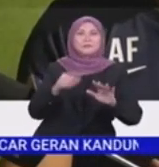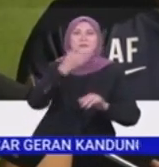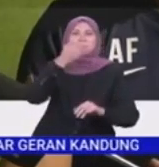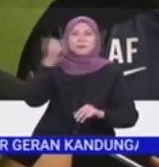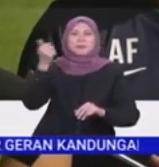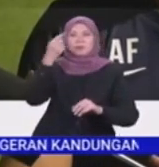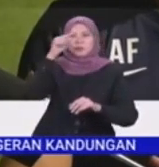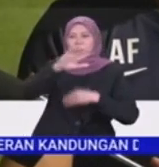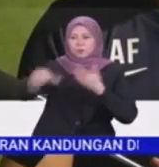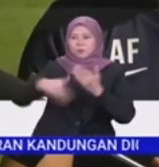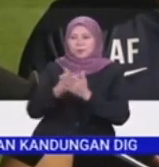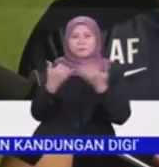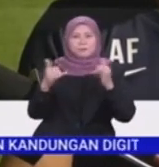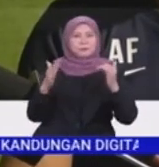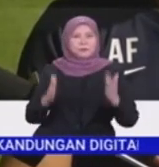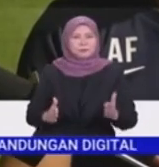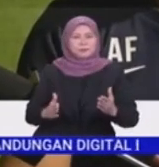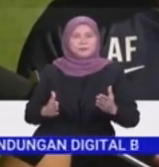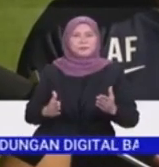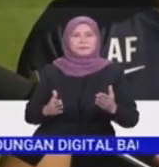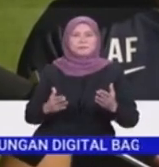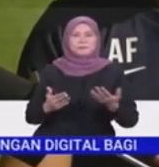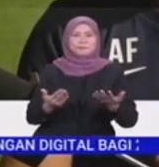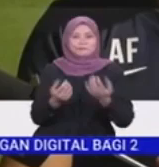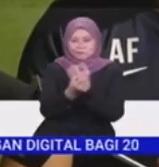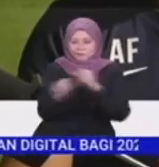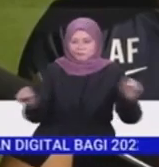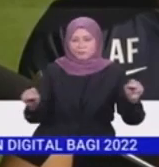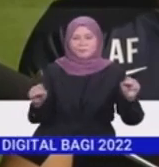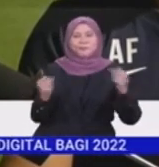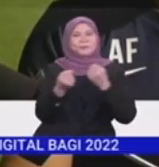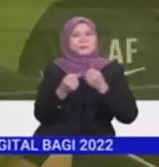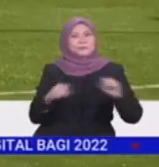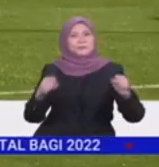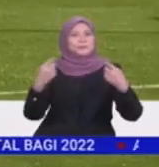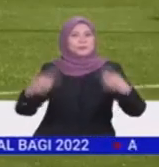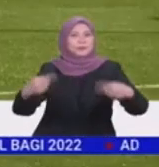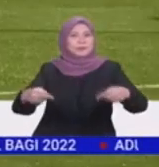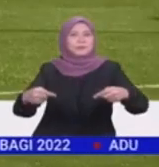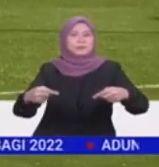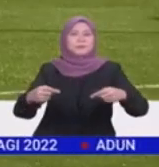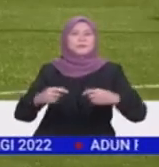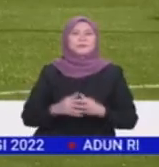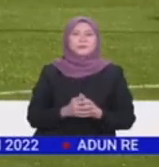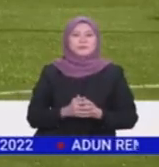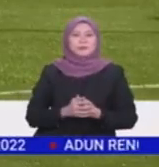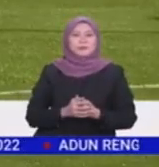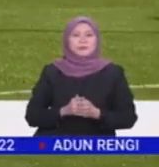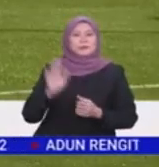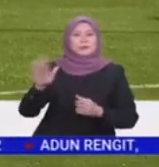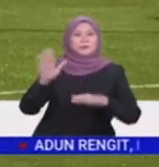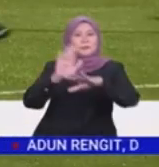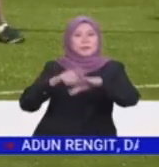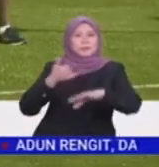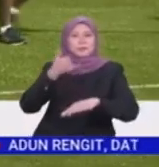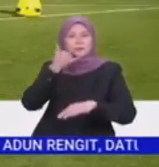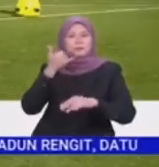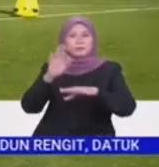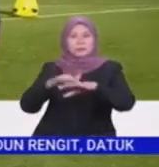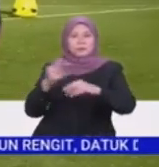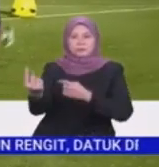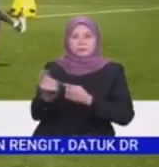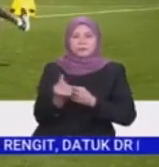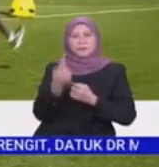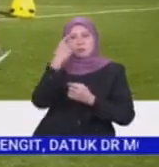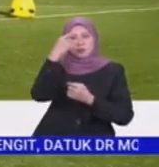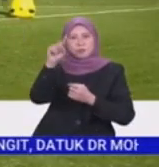terbaiklah untuk semua pemain memberikan terbaik untuk persiapan ke AFC. Pemain tengah itu menerima panggilan pertama untuk menggalas